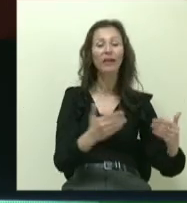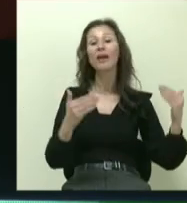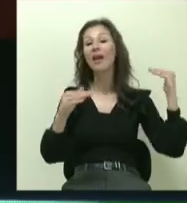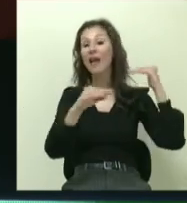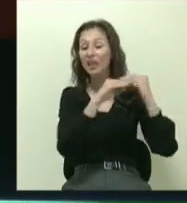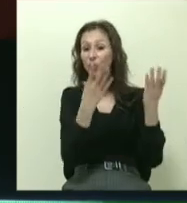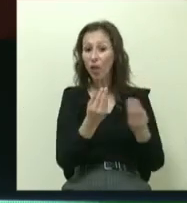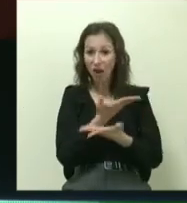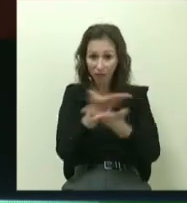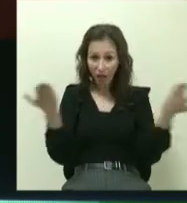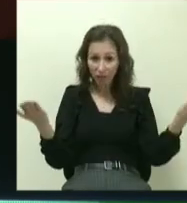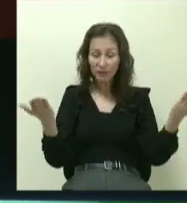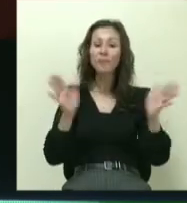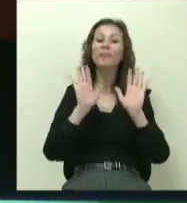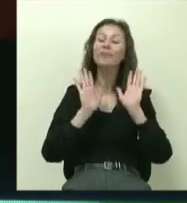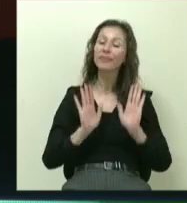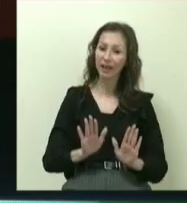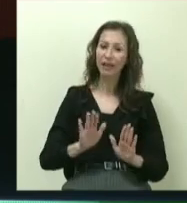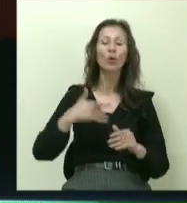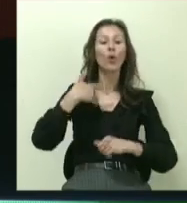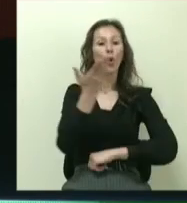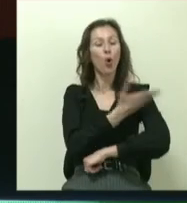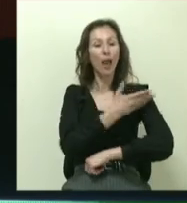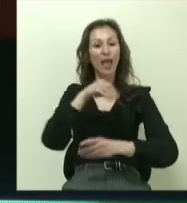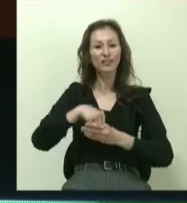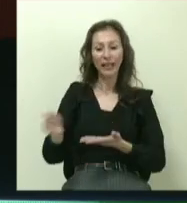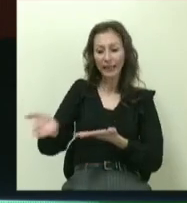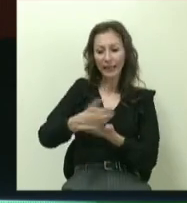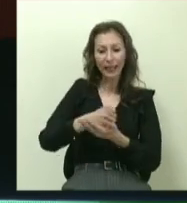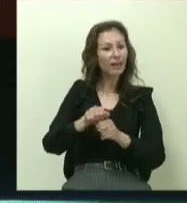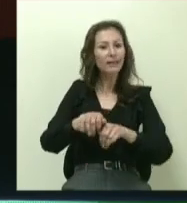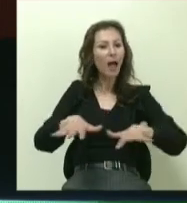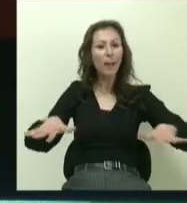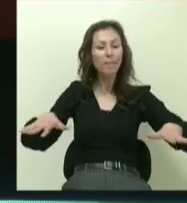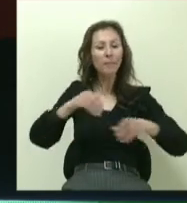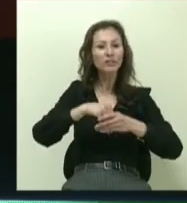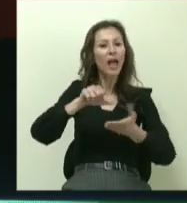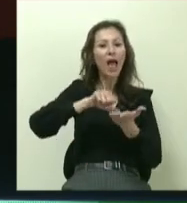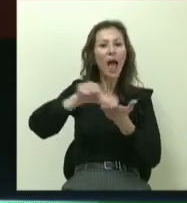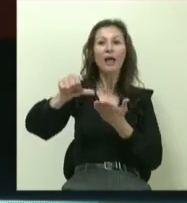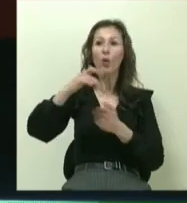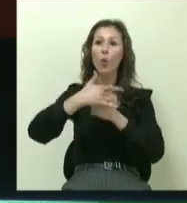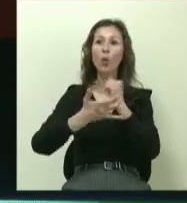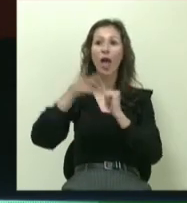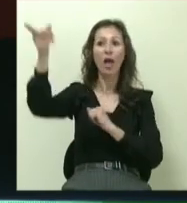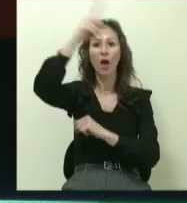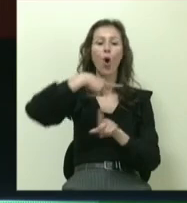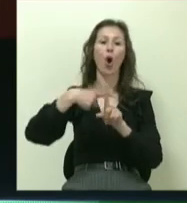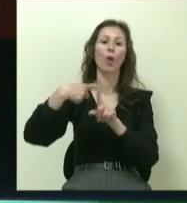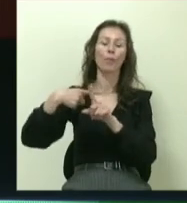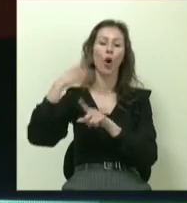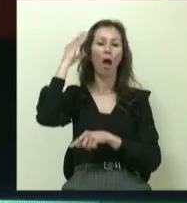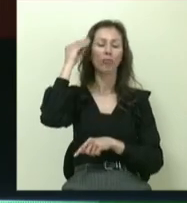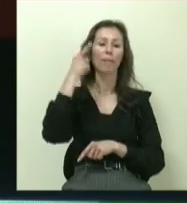olarak dağılmıştır ne de ülke içindeki gelir dağılımları her ülkede olumlu anlamda etkilenmiştir bu